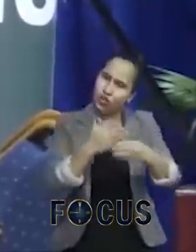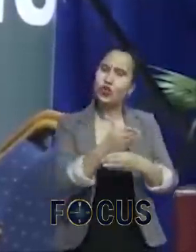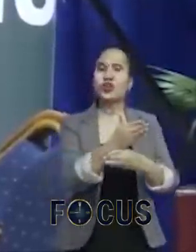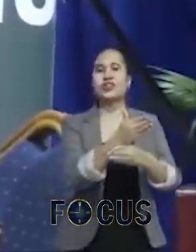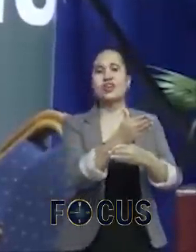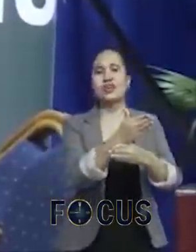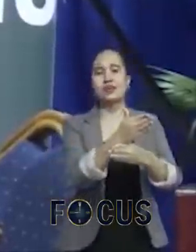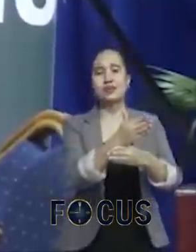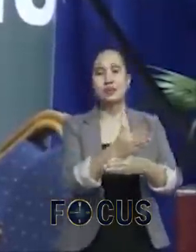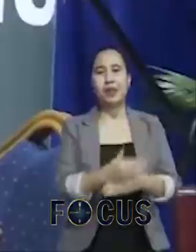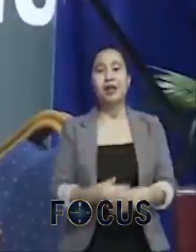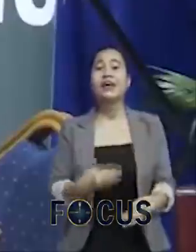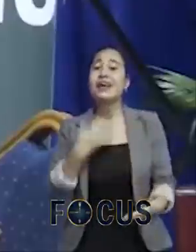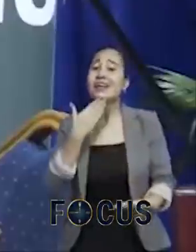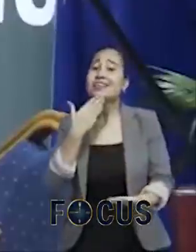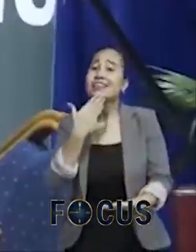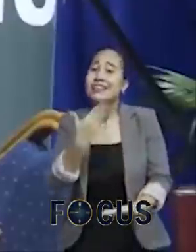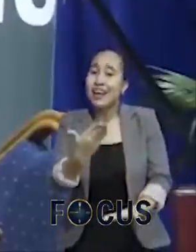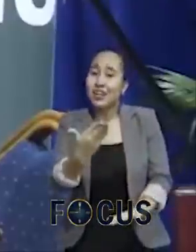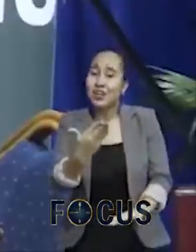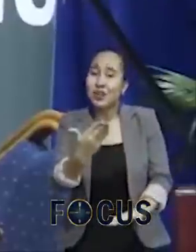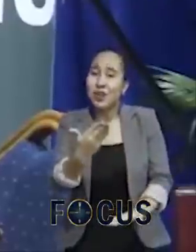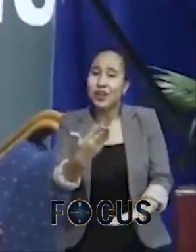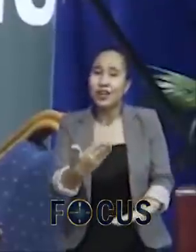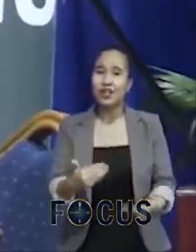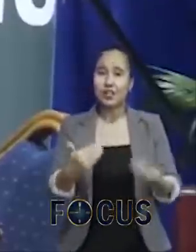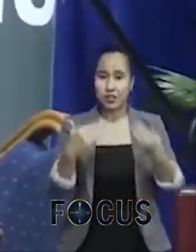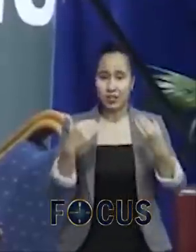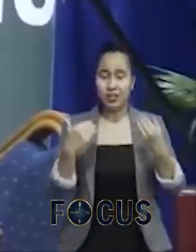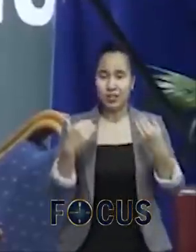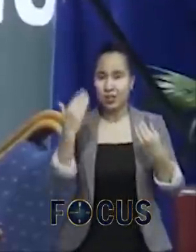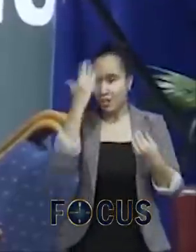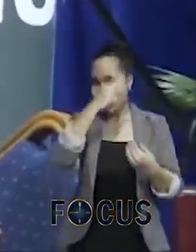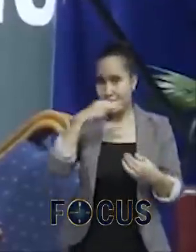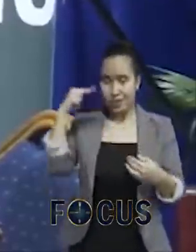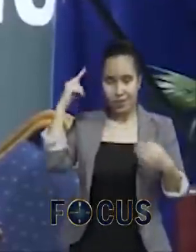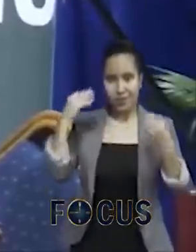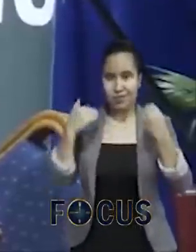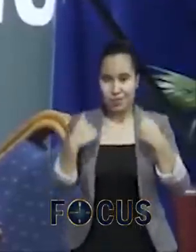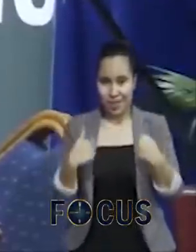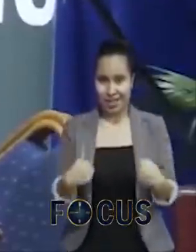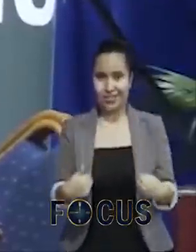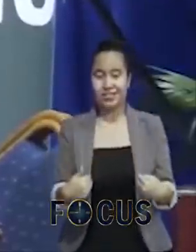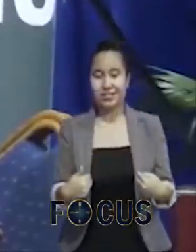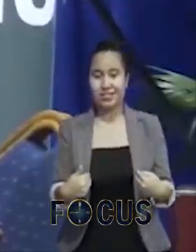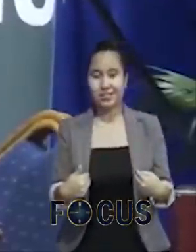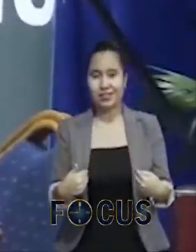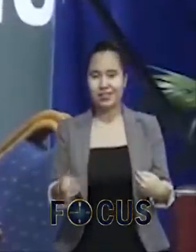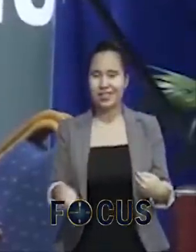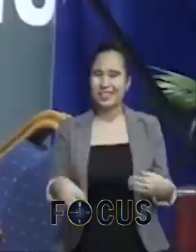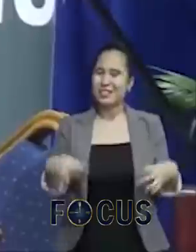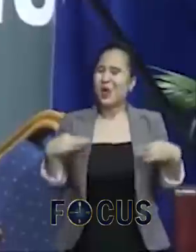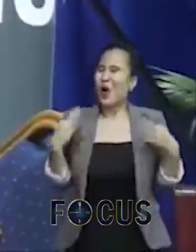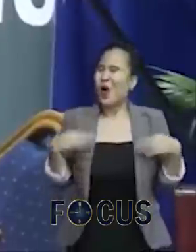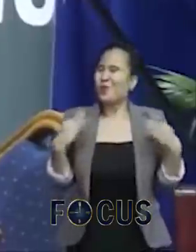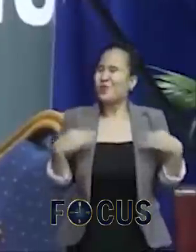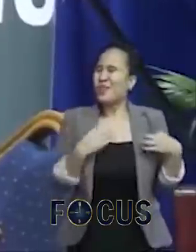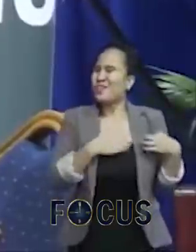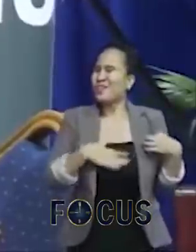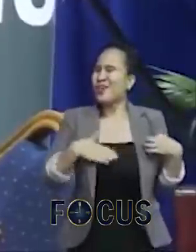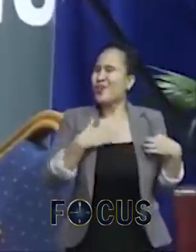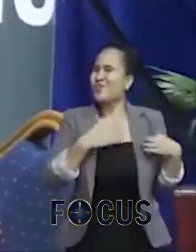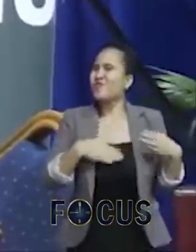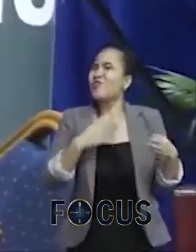Bedankt, Sranamang en Sranang Uma, dat u dit ongemak bent